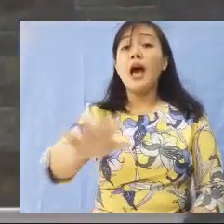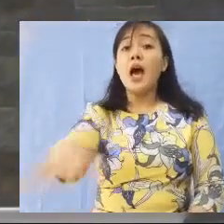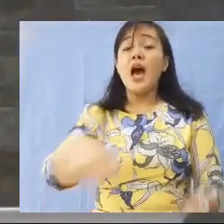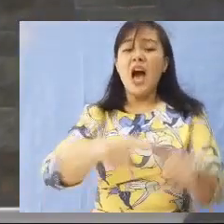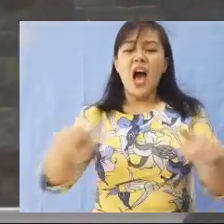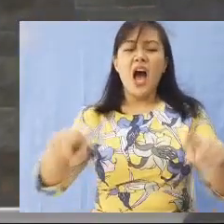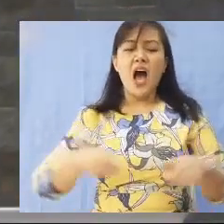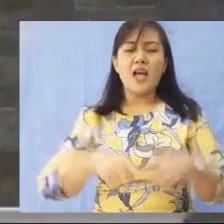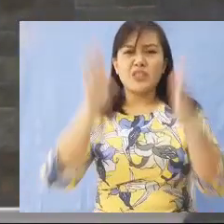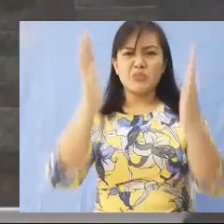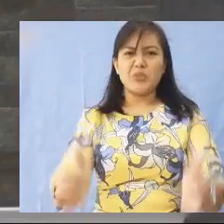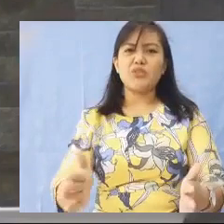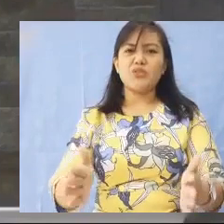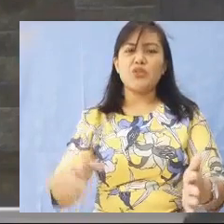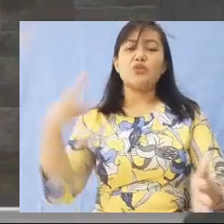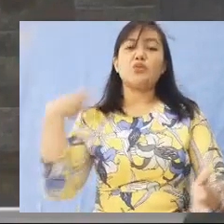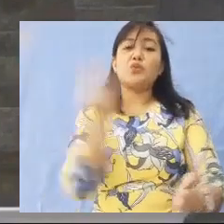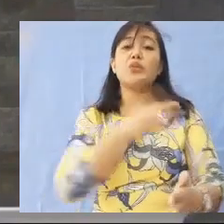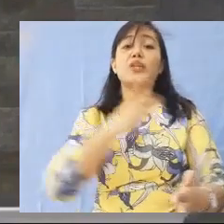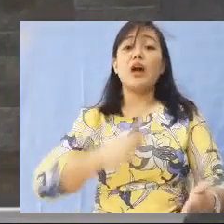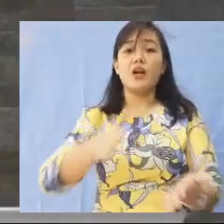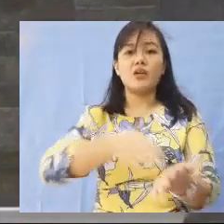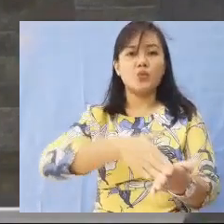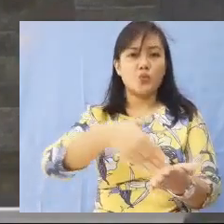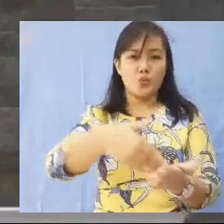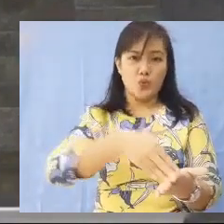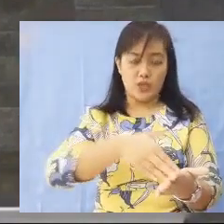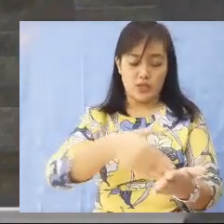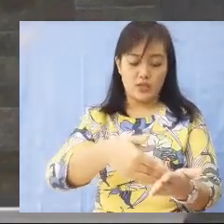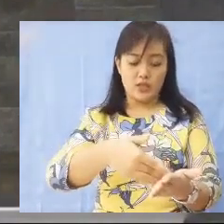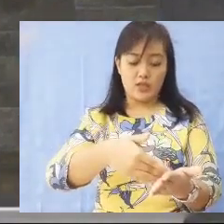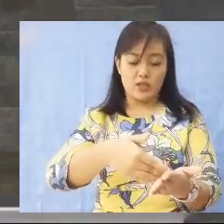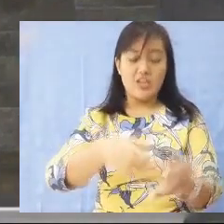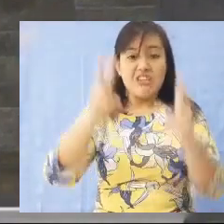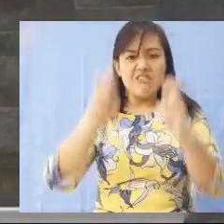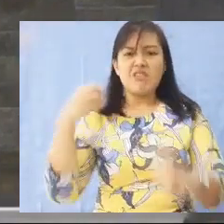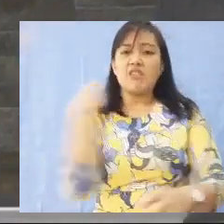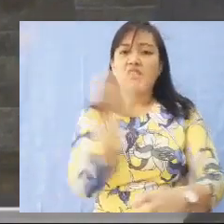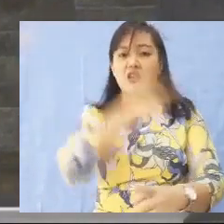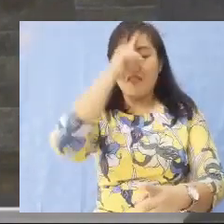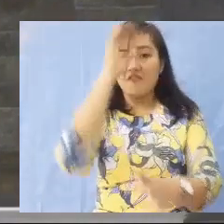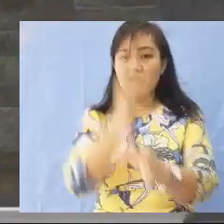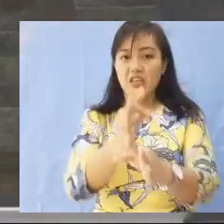wavering circumstances sa buhay natin. Even our faith sometimes ay wavering.